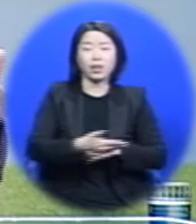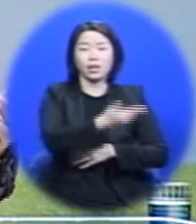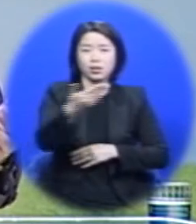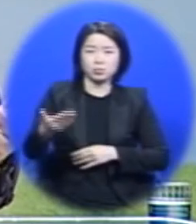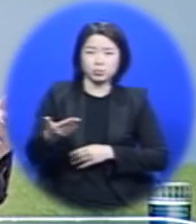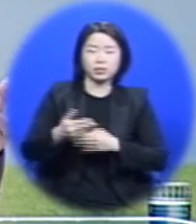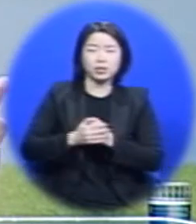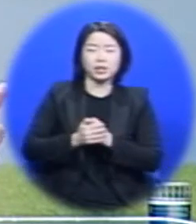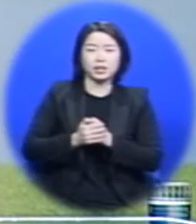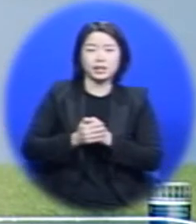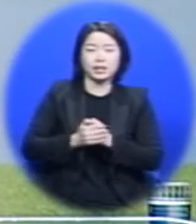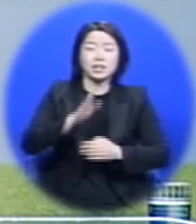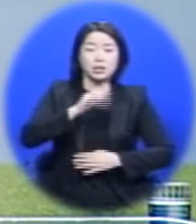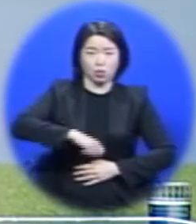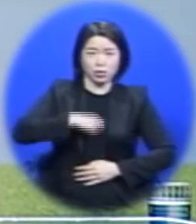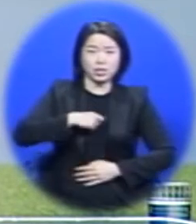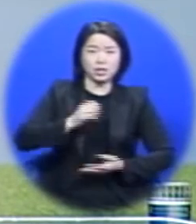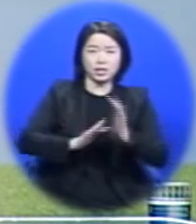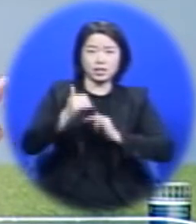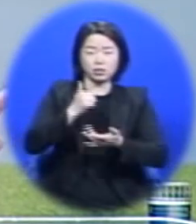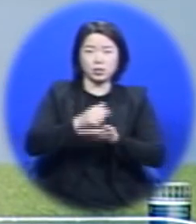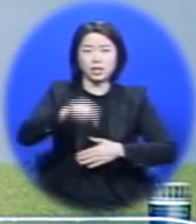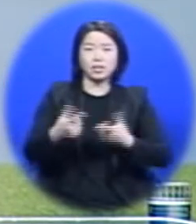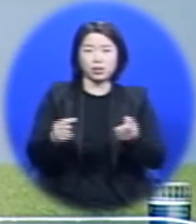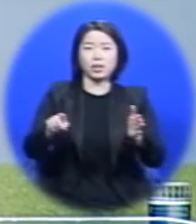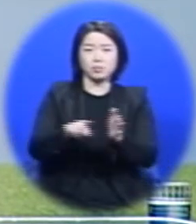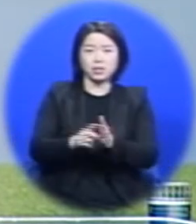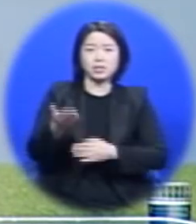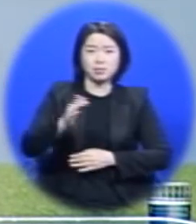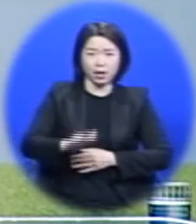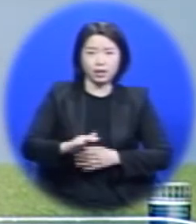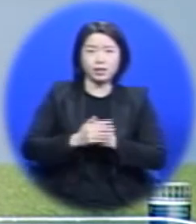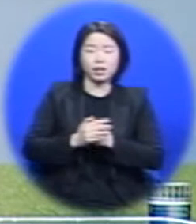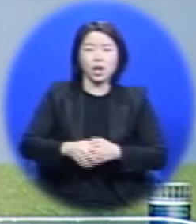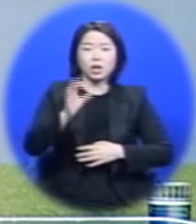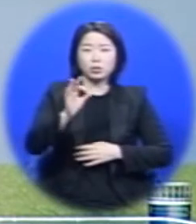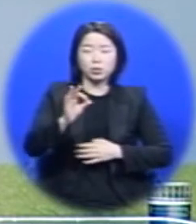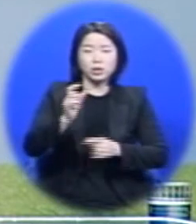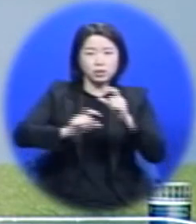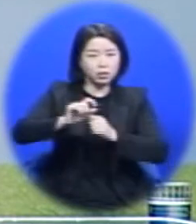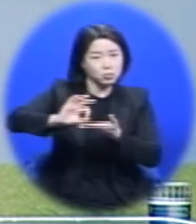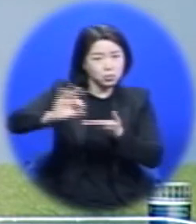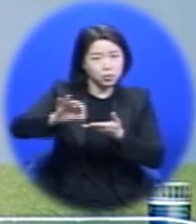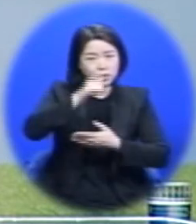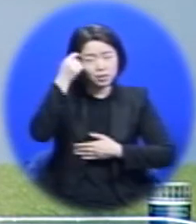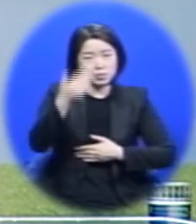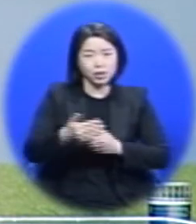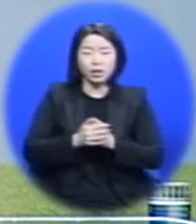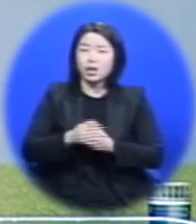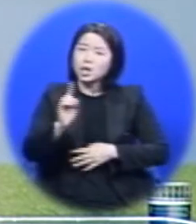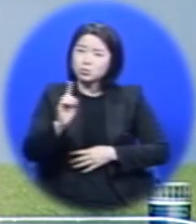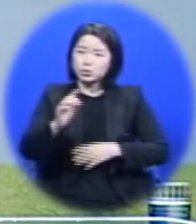여러분, 솔직히 예수님을 이렇게 믿는데 돈이 더 드는 거예요? 무슨